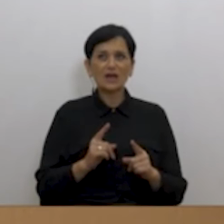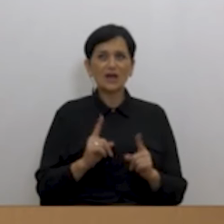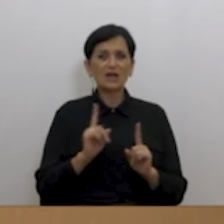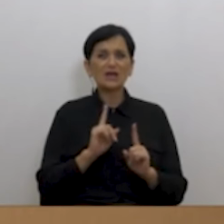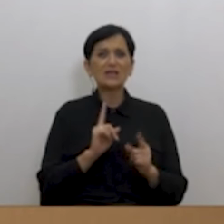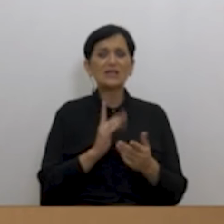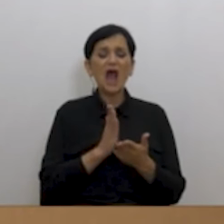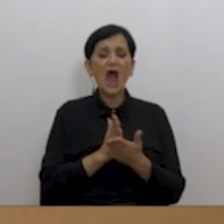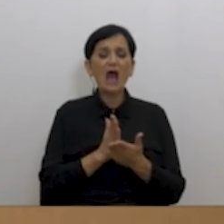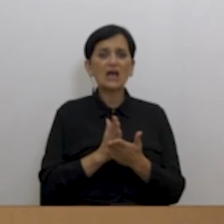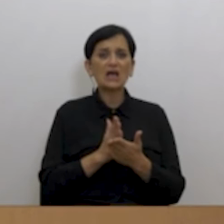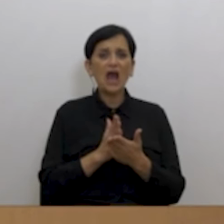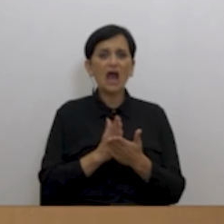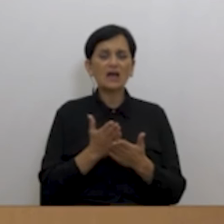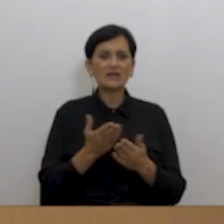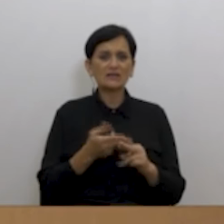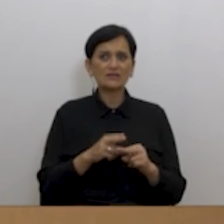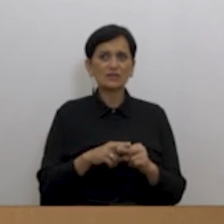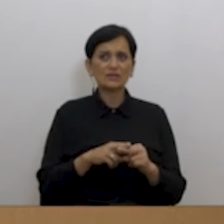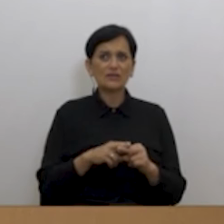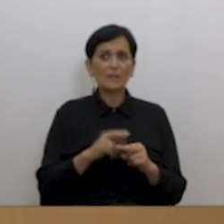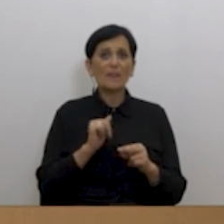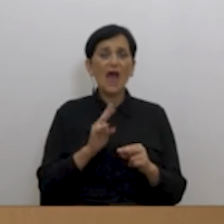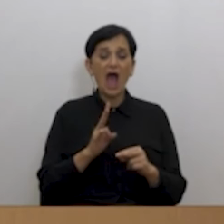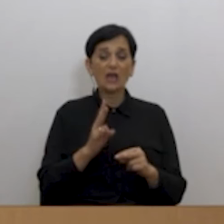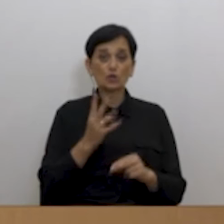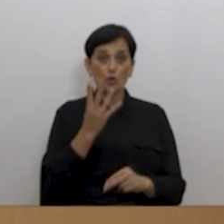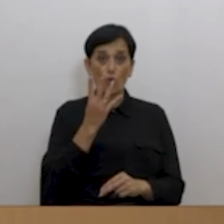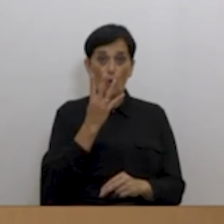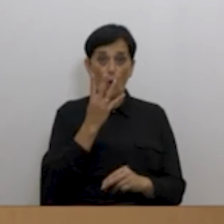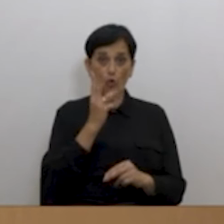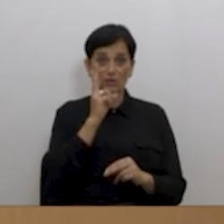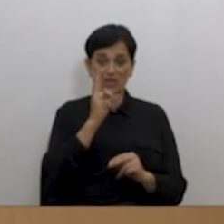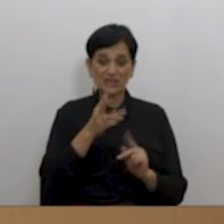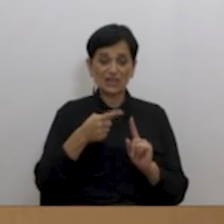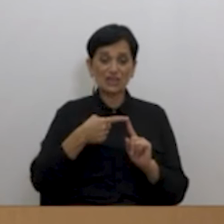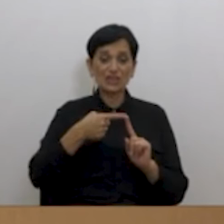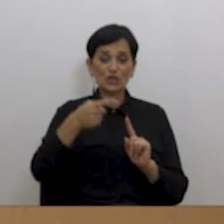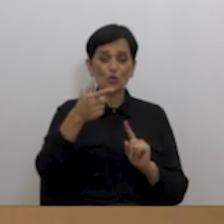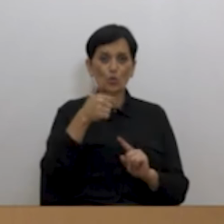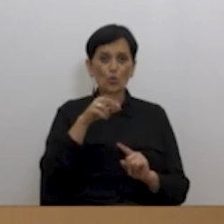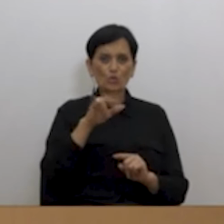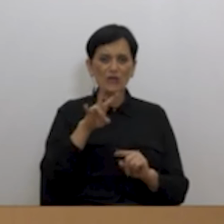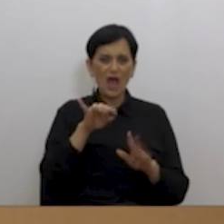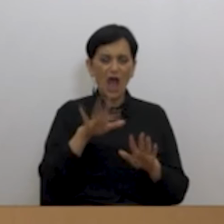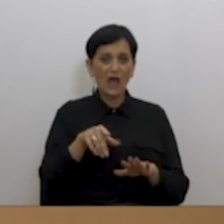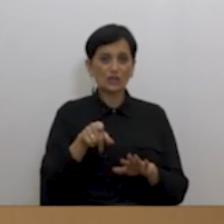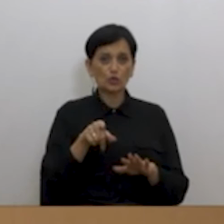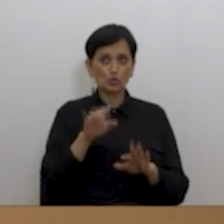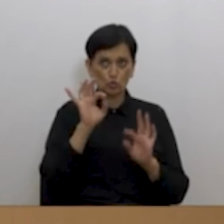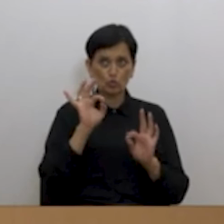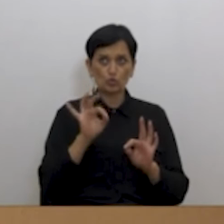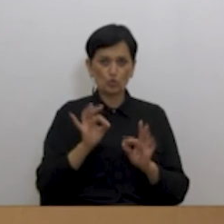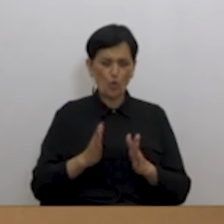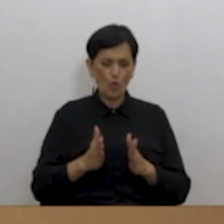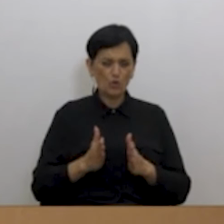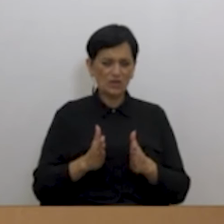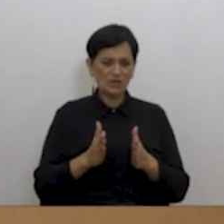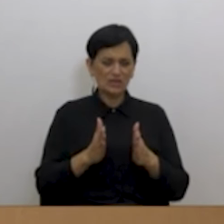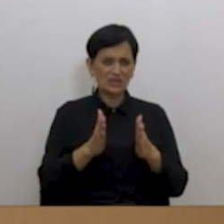რა გახდ ერთ მზის ბატარეა. ან კიდე აგე 4 კილომეტრიც არის გუდანიდან. სწორე ხაზით,